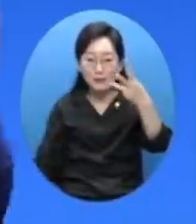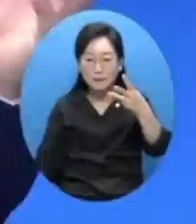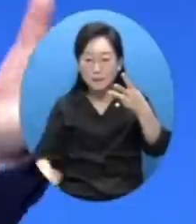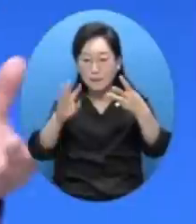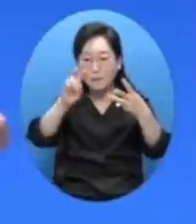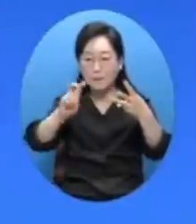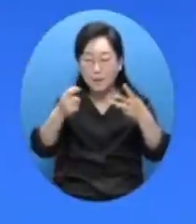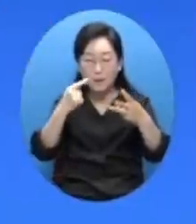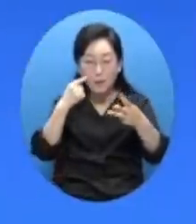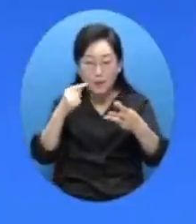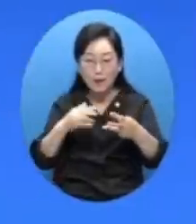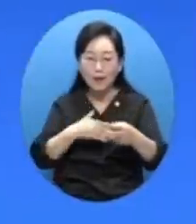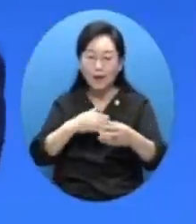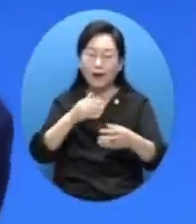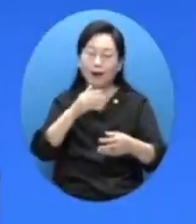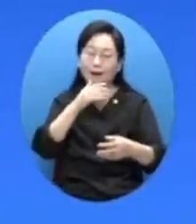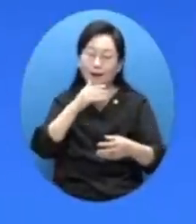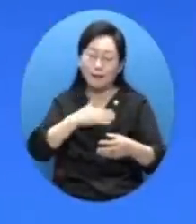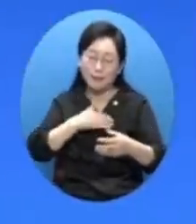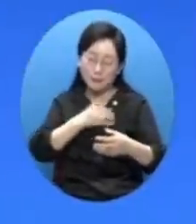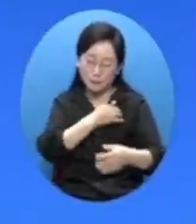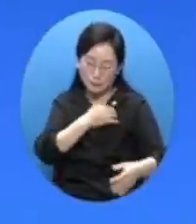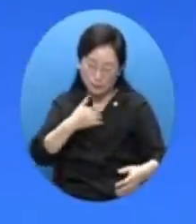내 자리 넘쳐나이다